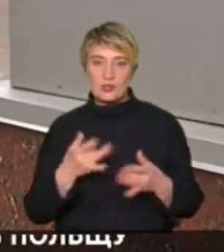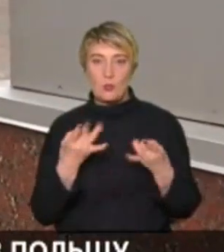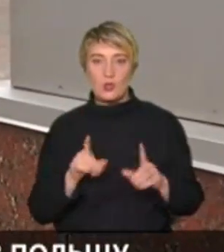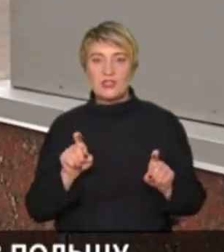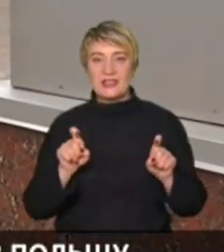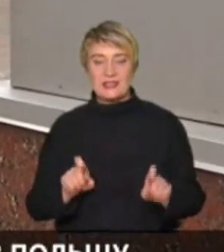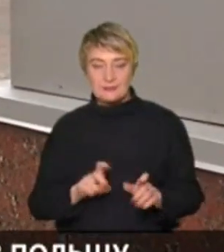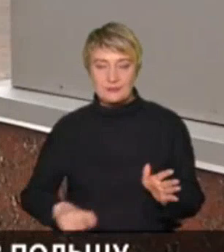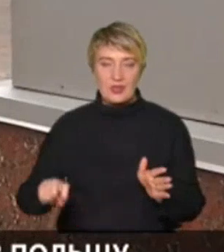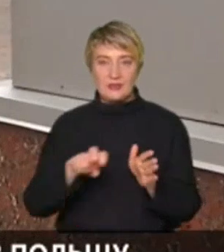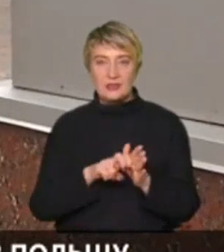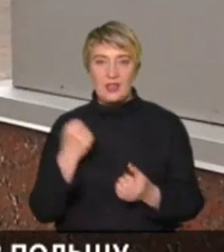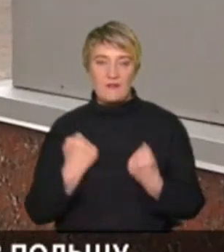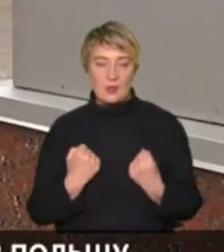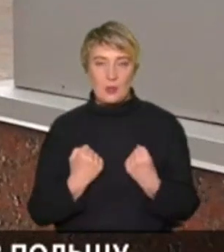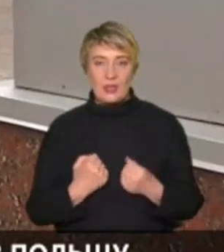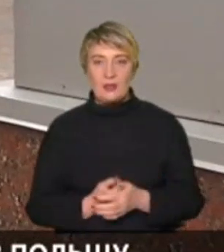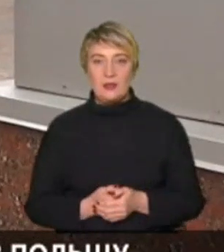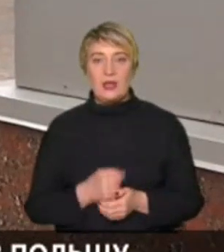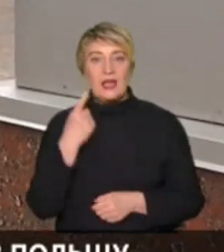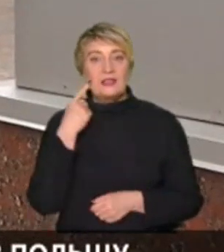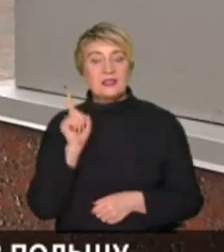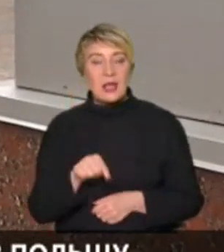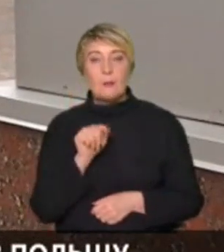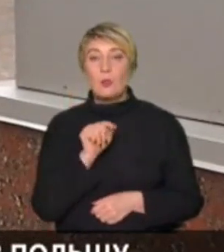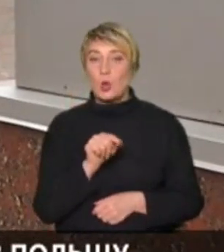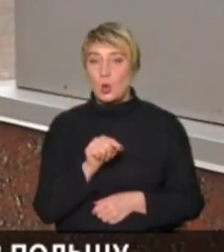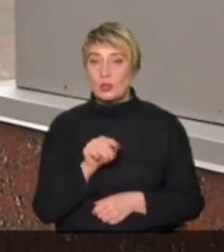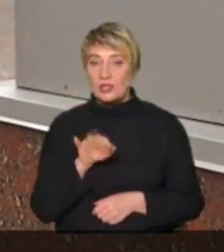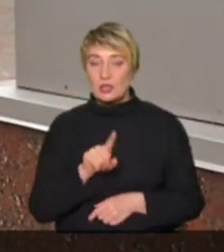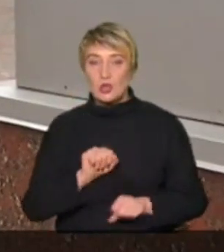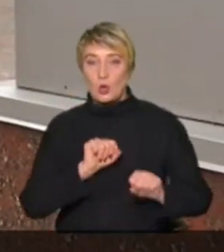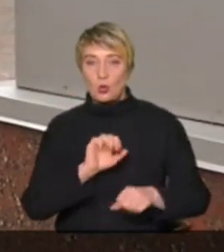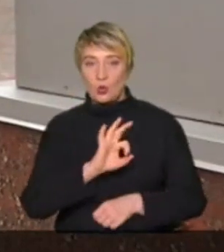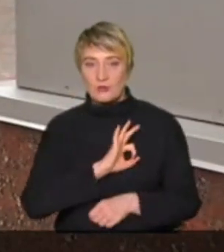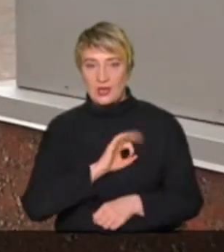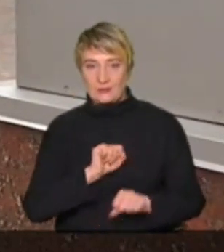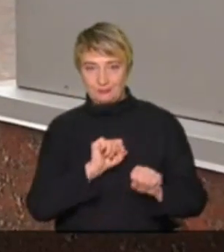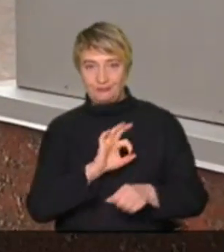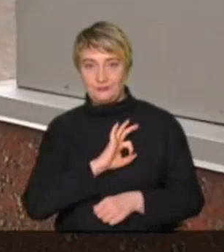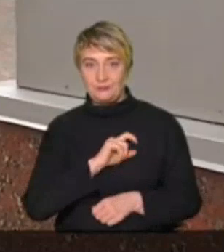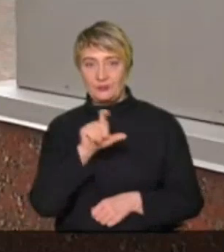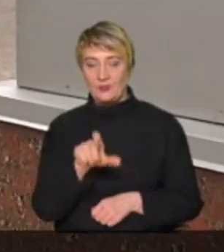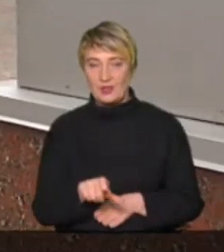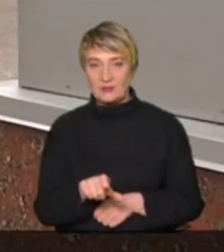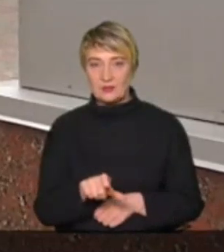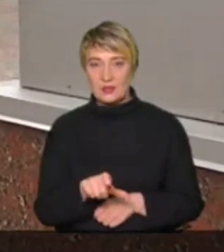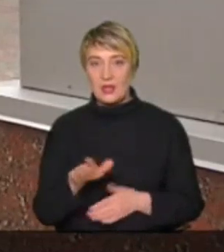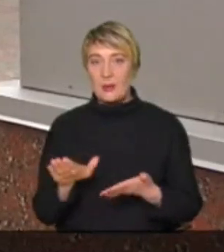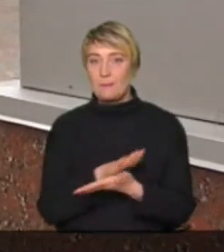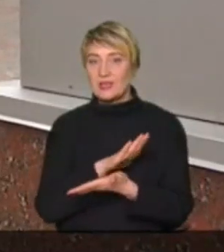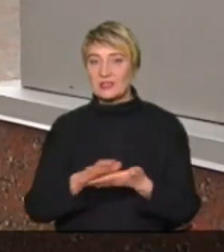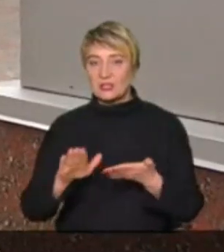у автомобіль. Знаємо про те, що адвокат, захисник від Центру безкоштовного